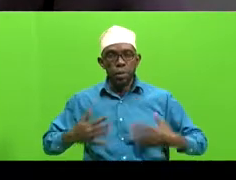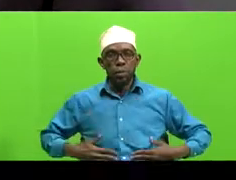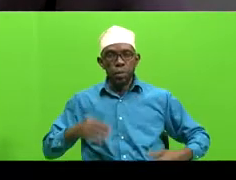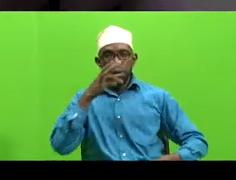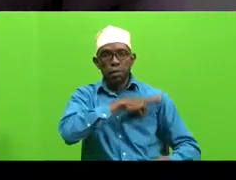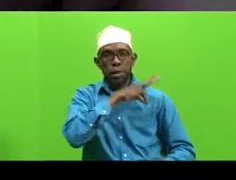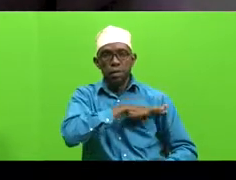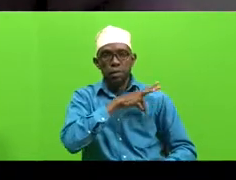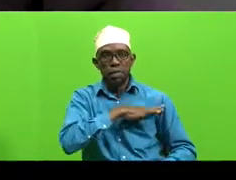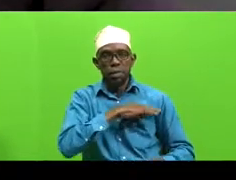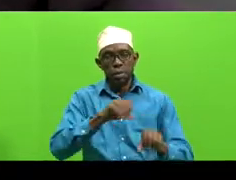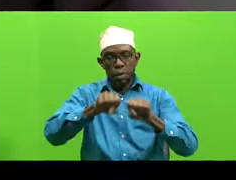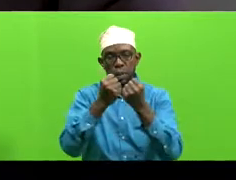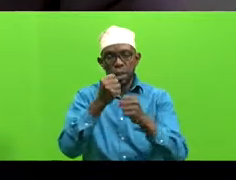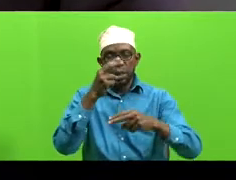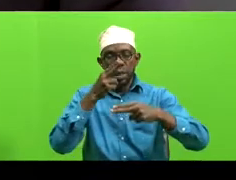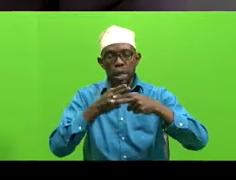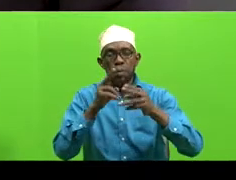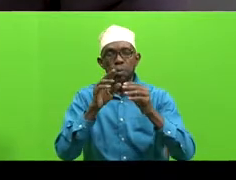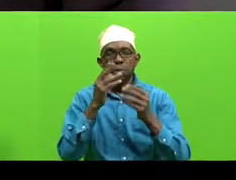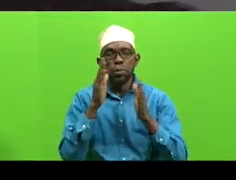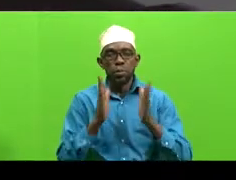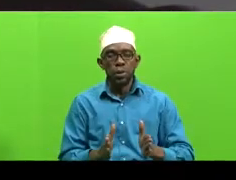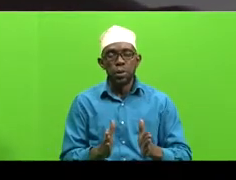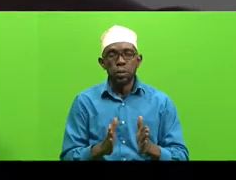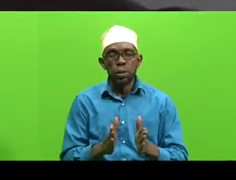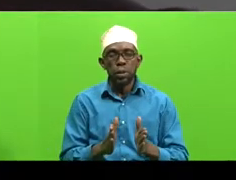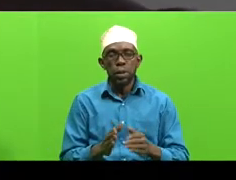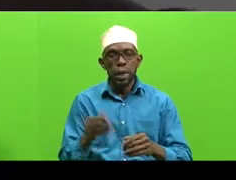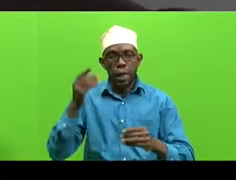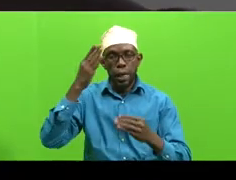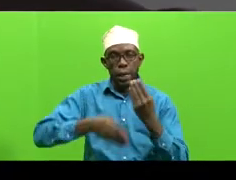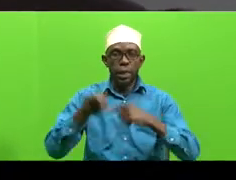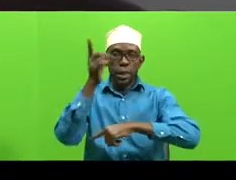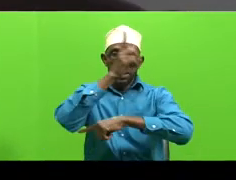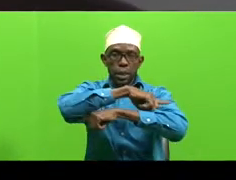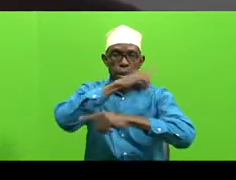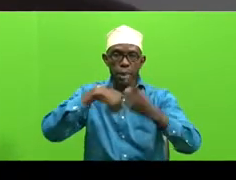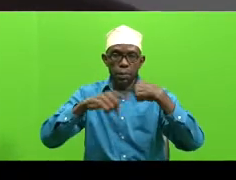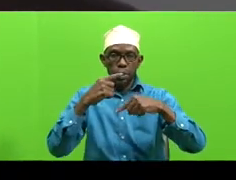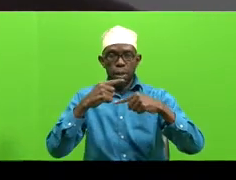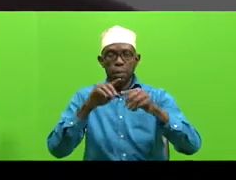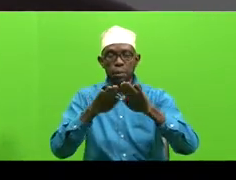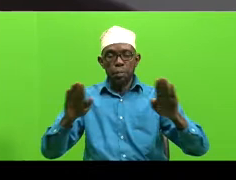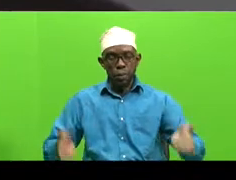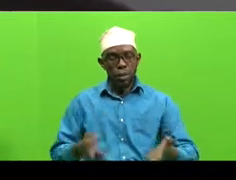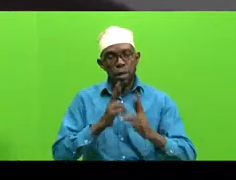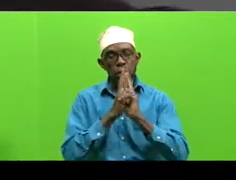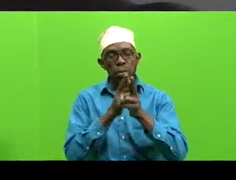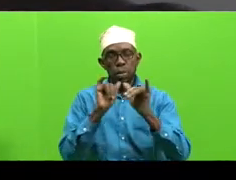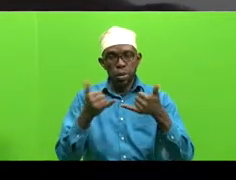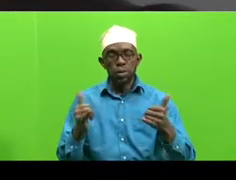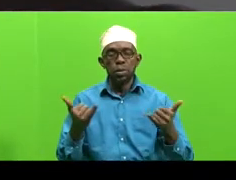yao wenyewe, labda kumharibia mtu na kitu kama hicho, lakini mwisho wa siku zinapofikia katika meza ya habari, katika vyombo vya